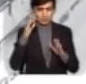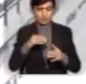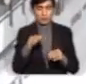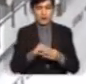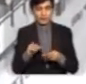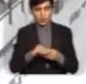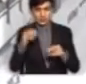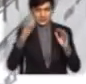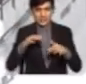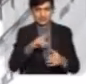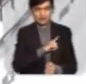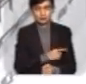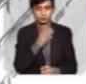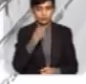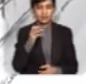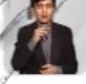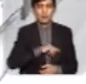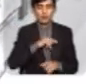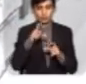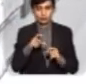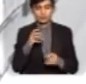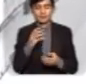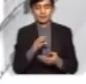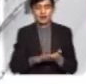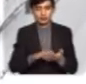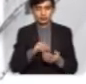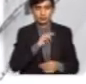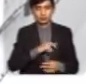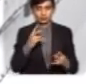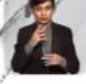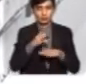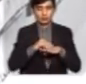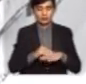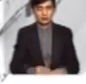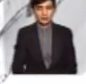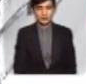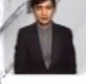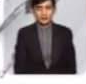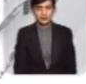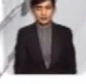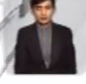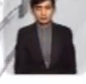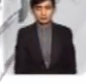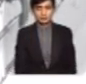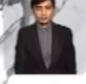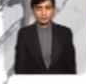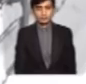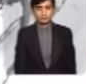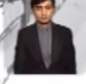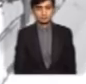и скорее всего работе им придется снова работать ночью нургали карабаев сергей сушки информбюро